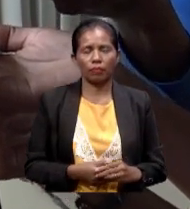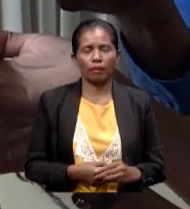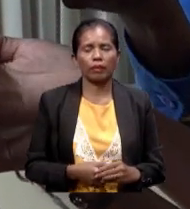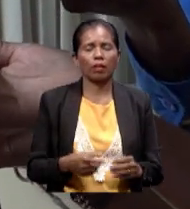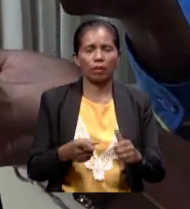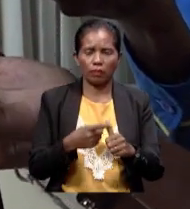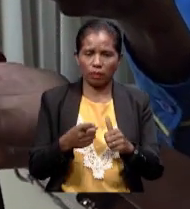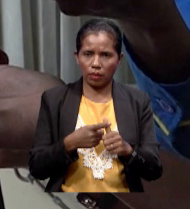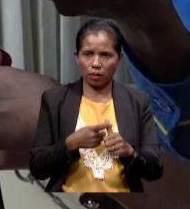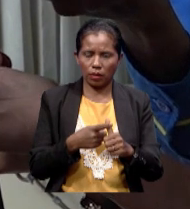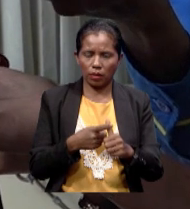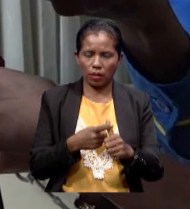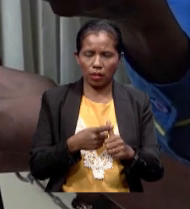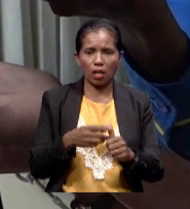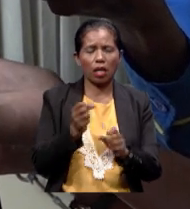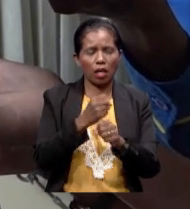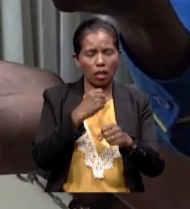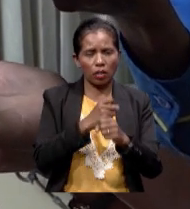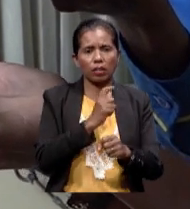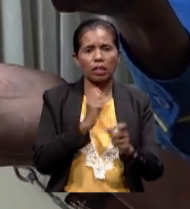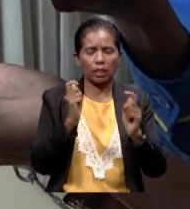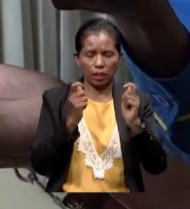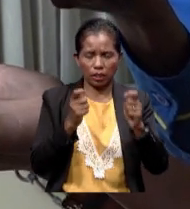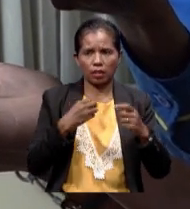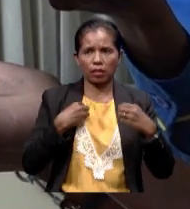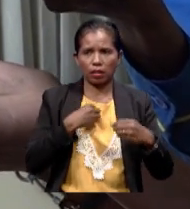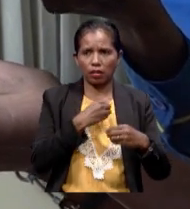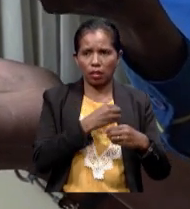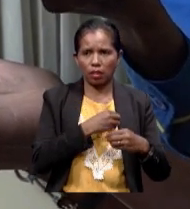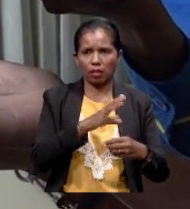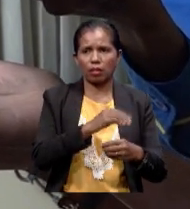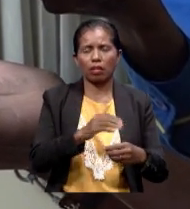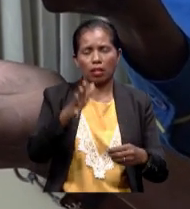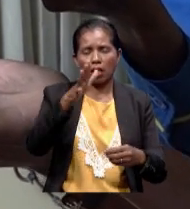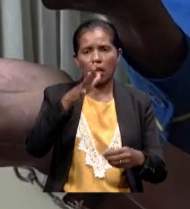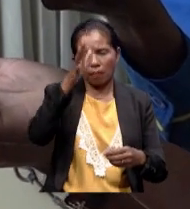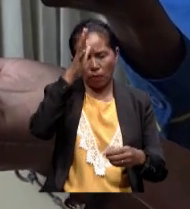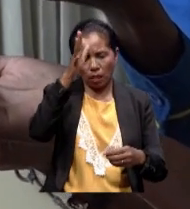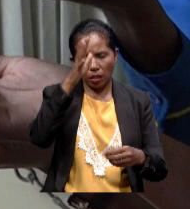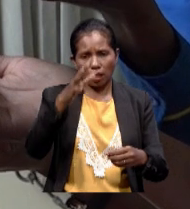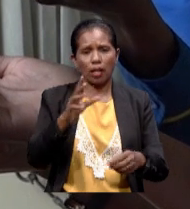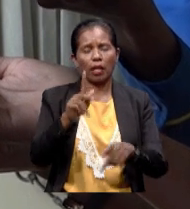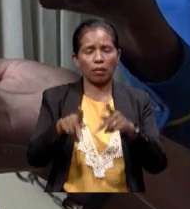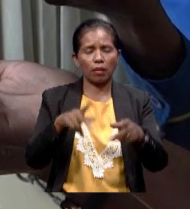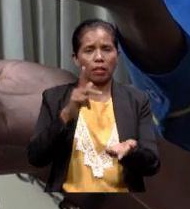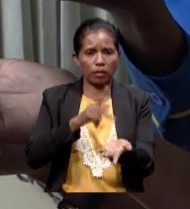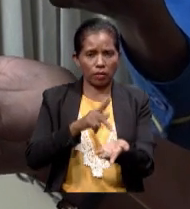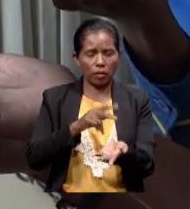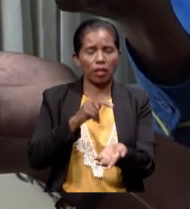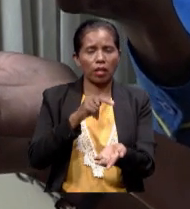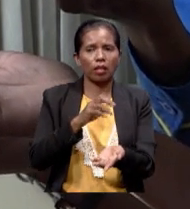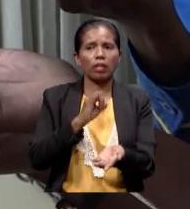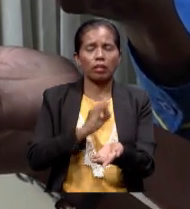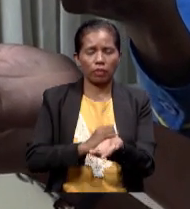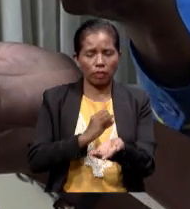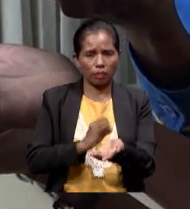Primeiro autopsi ni ninia amang, mati bian ni amang, ema enfermeiro antigo iha Guido Valadares. Nemo si ema la